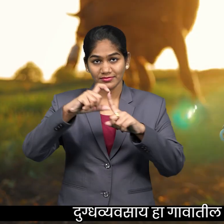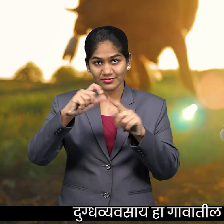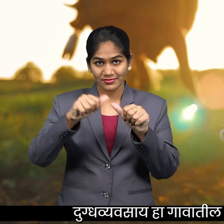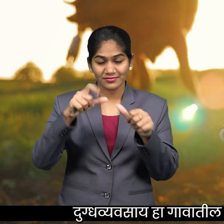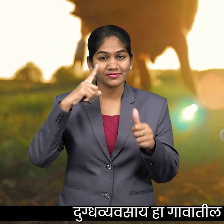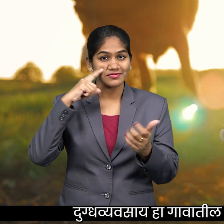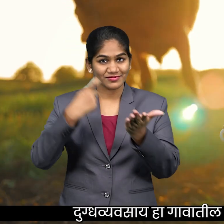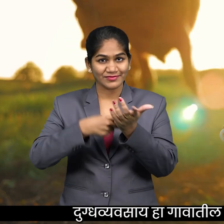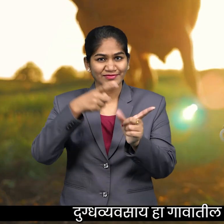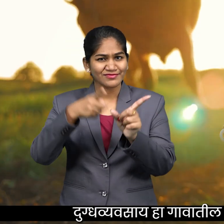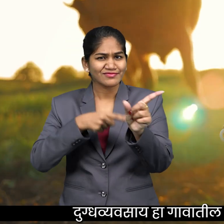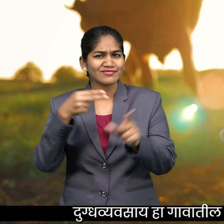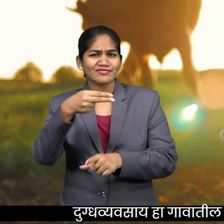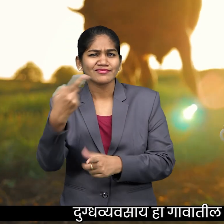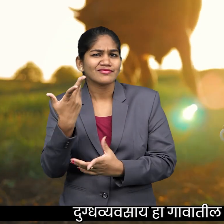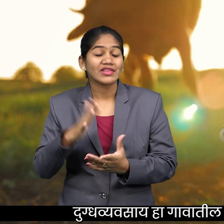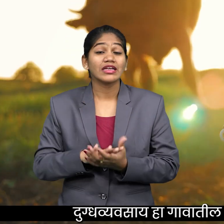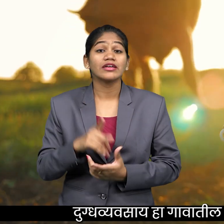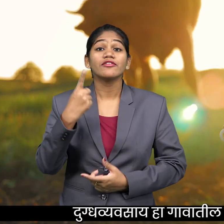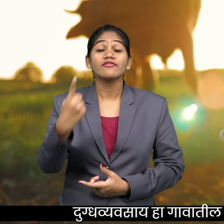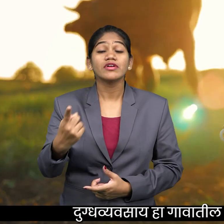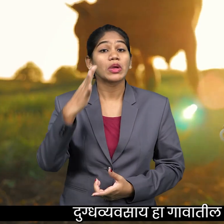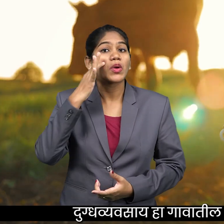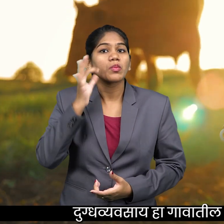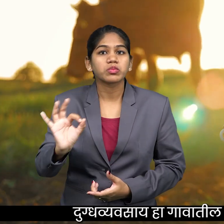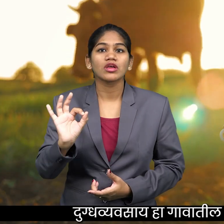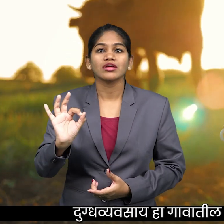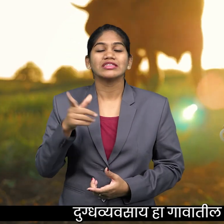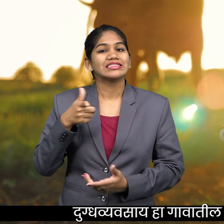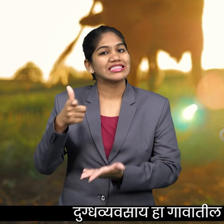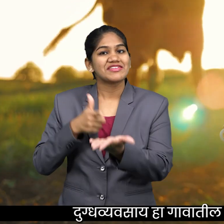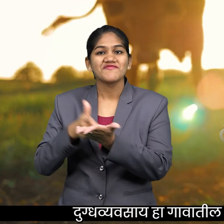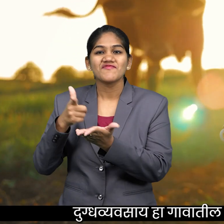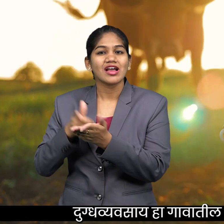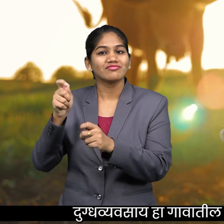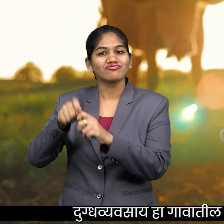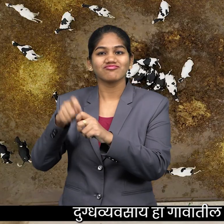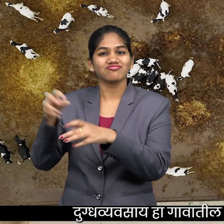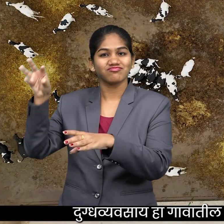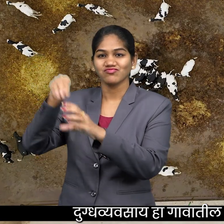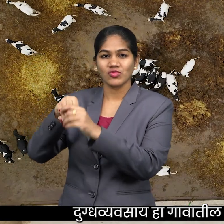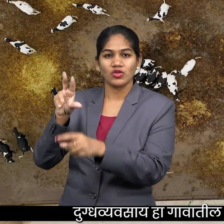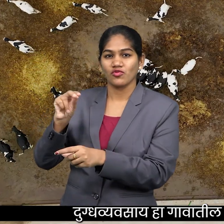दुग्ध व्यवसाय हा गावातील एक महत्त्वाचा बिगर शेती व्यवसाय आहे.